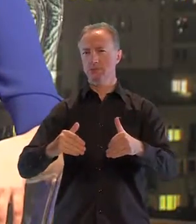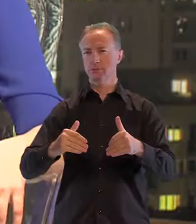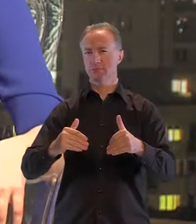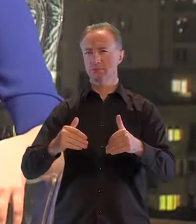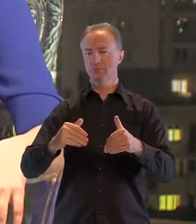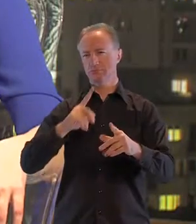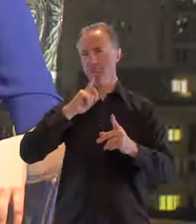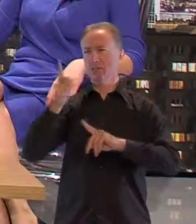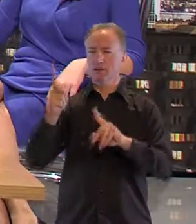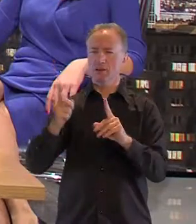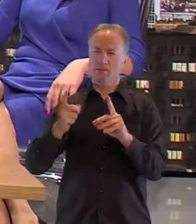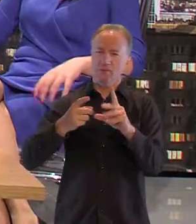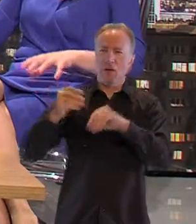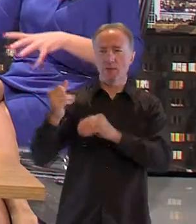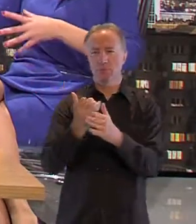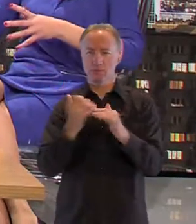stawiać warunki i może